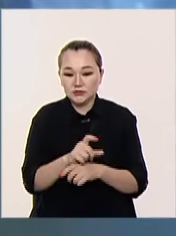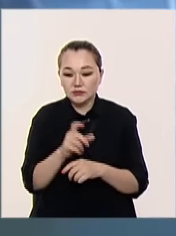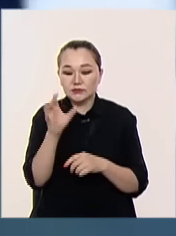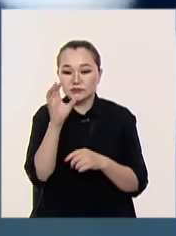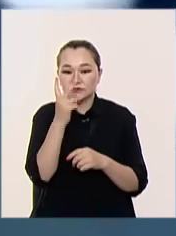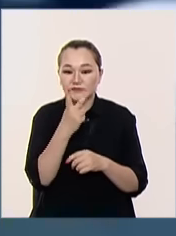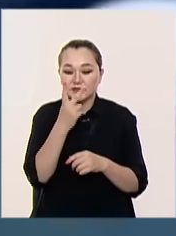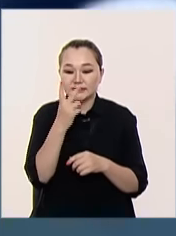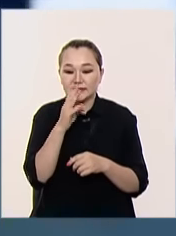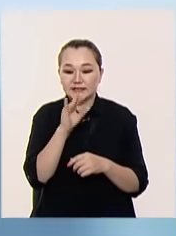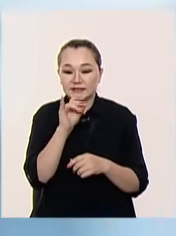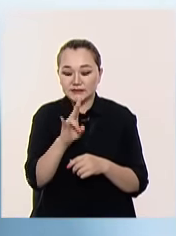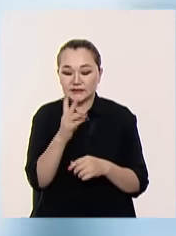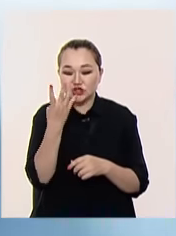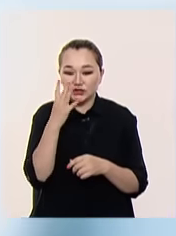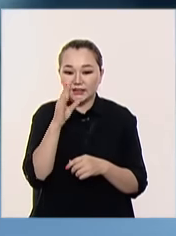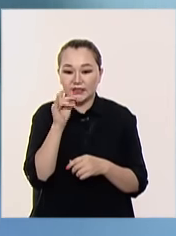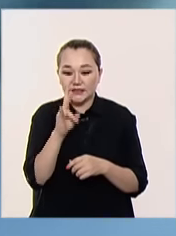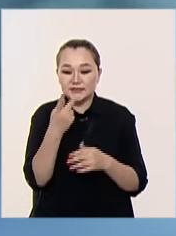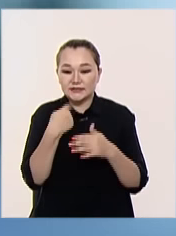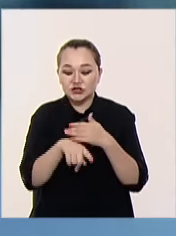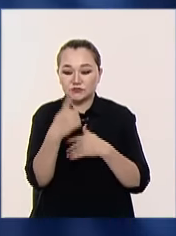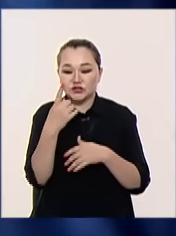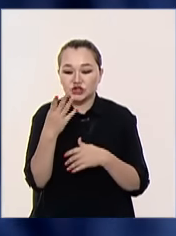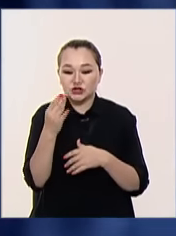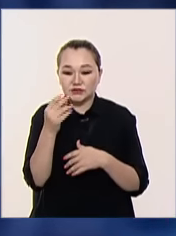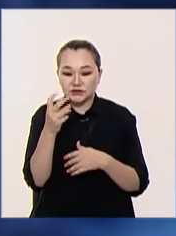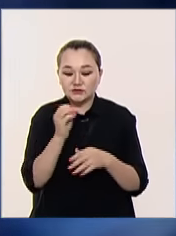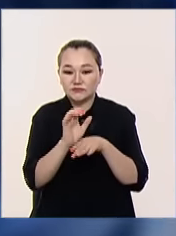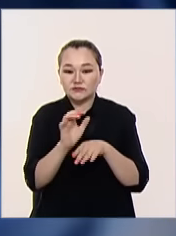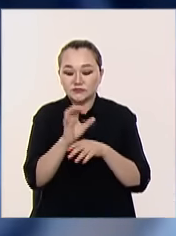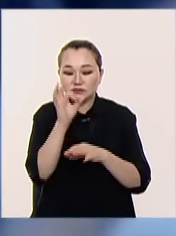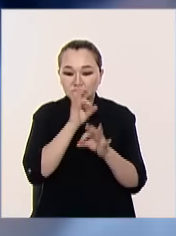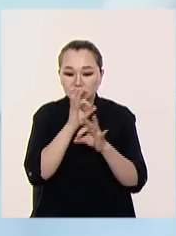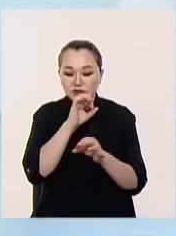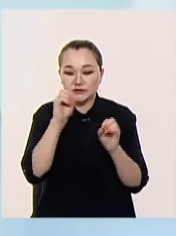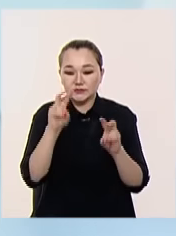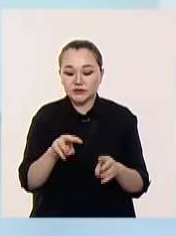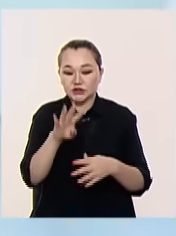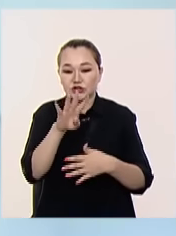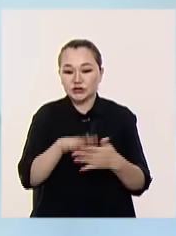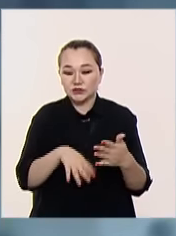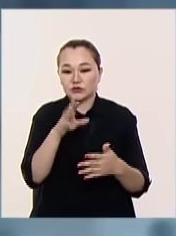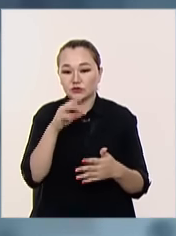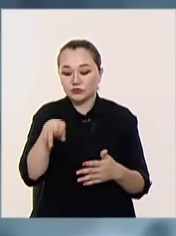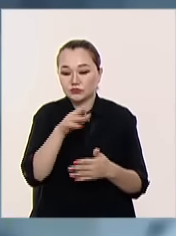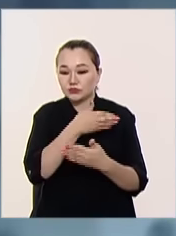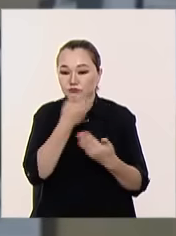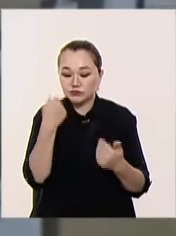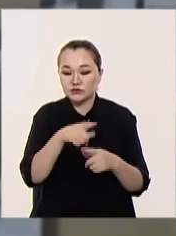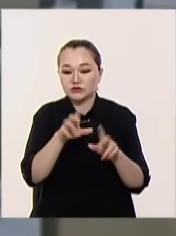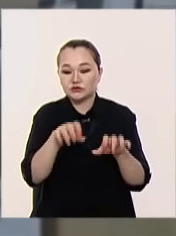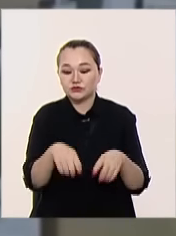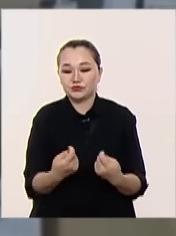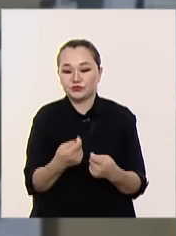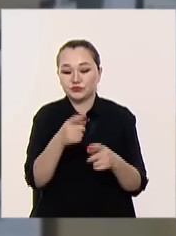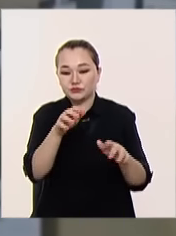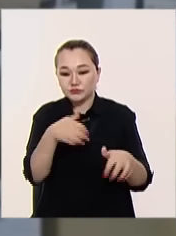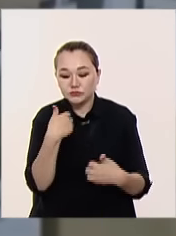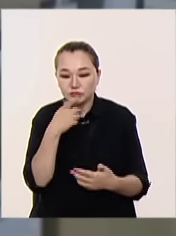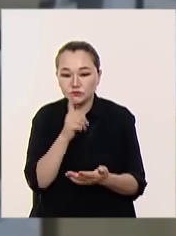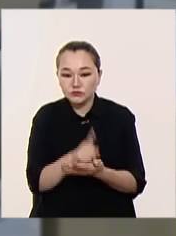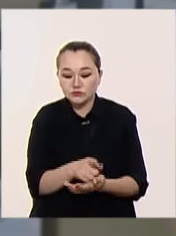теңге 4 тиынды құрап отыр. Яғни 1-ші шілдеден бастап шығарылған дәрілердің арнайы штрих коды болмаса, ол заңсыз шығарылған деп есептеліп тәркіленуі тиіс.